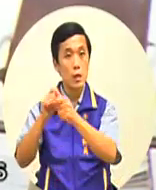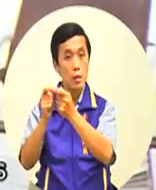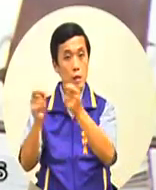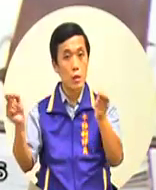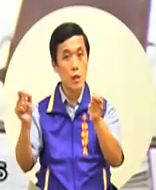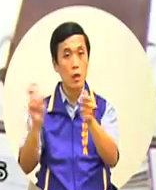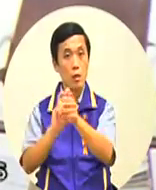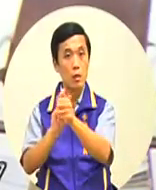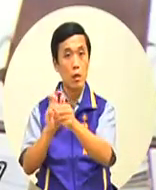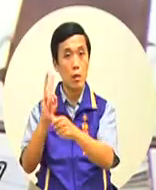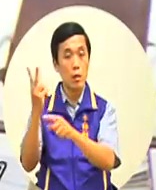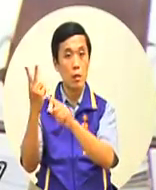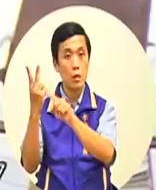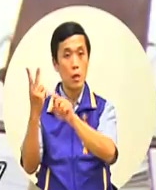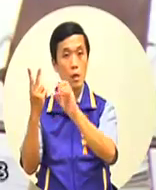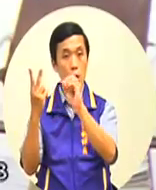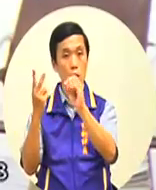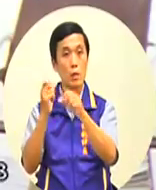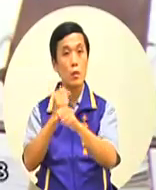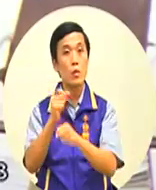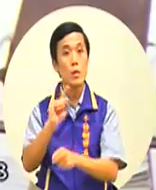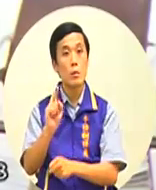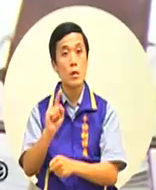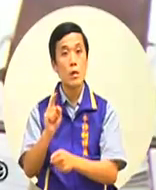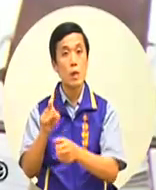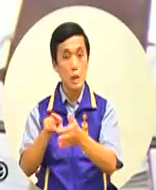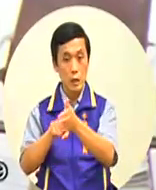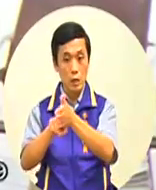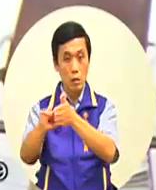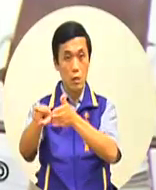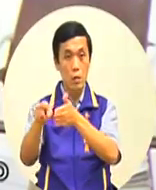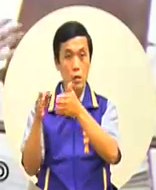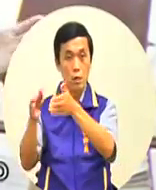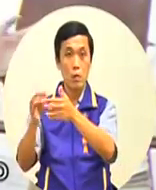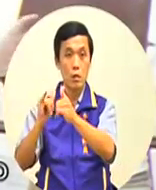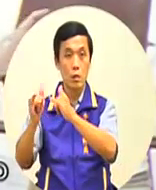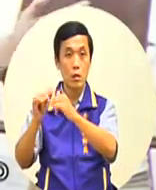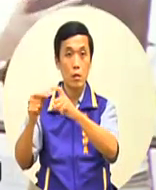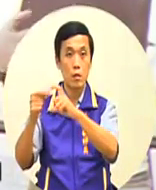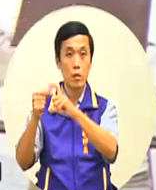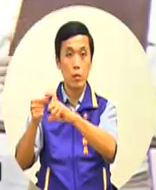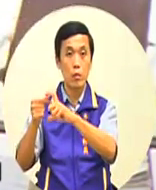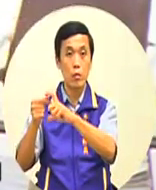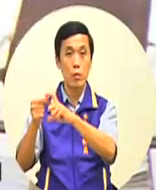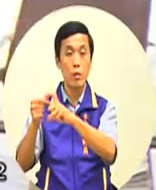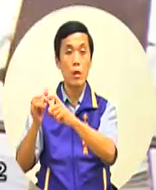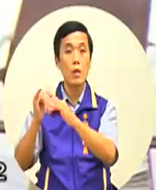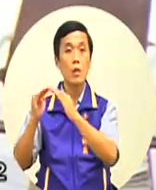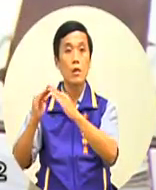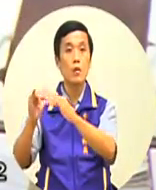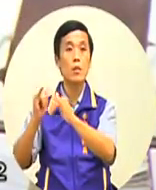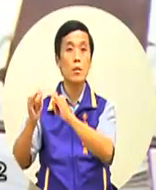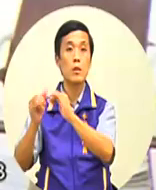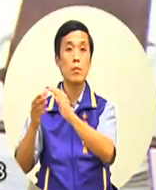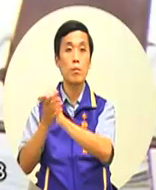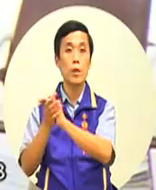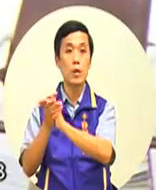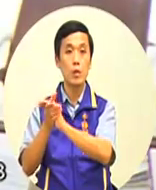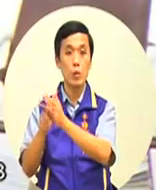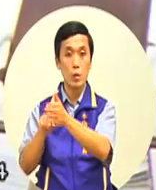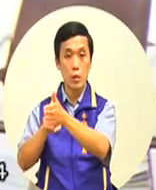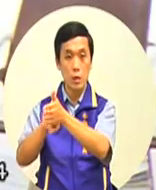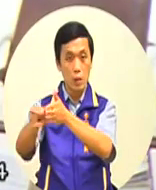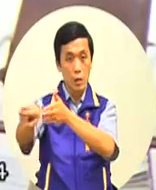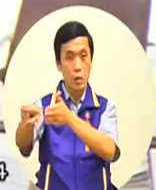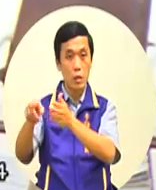店。第一公直接跟我们的社区就市民朋友比较有直接的关系，